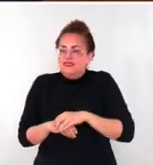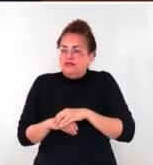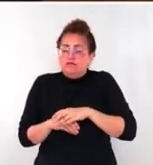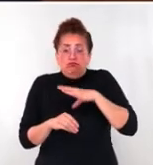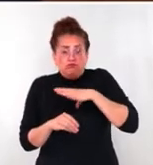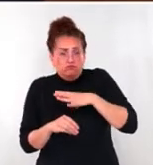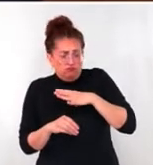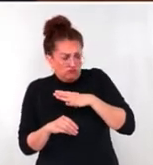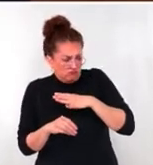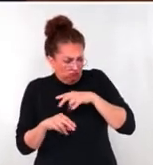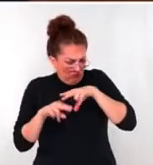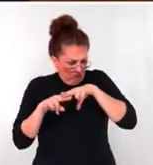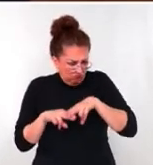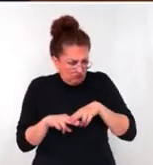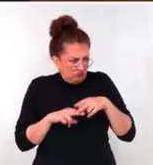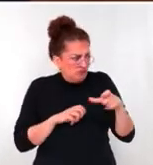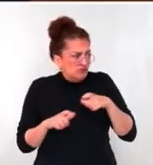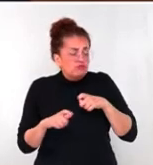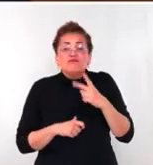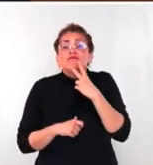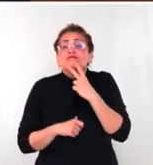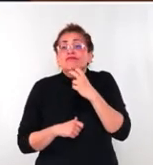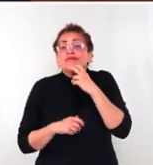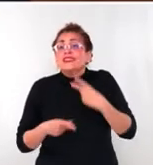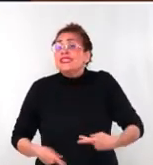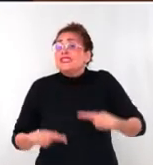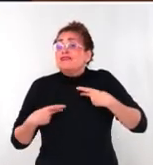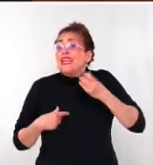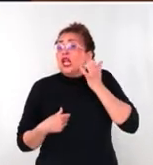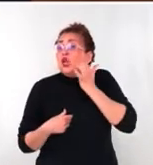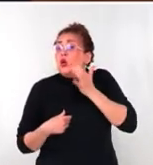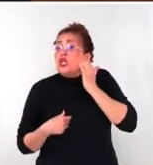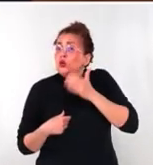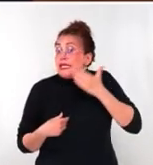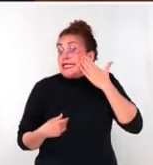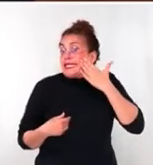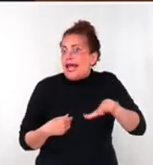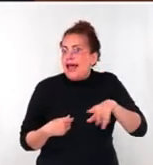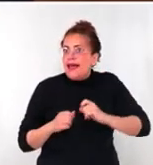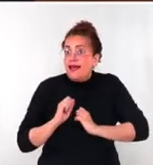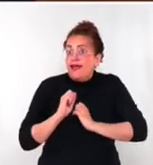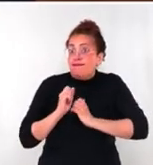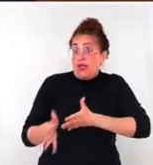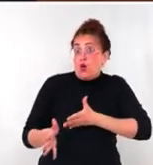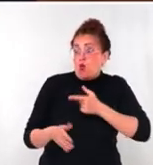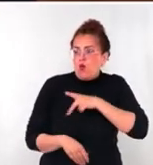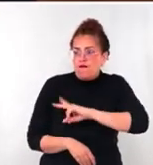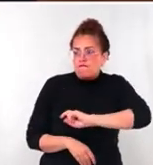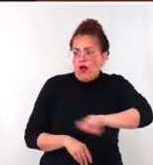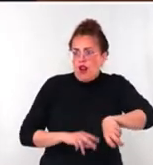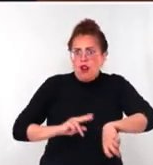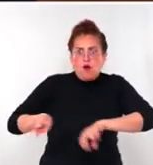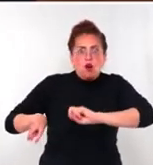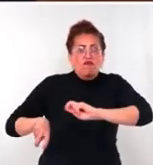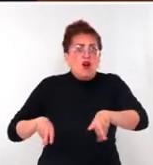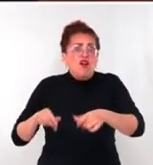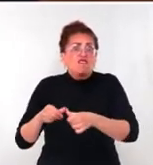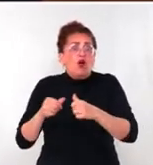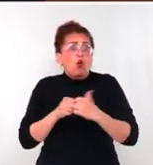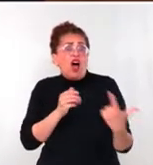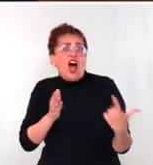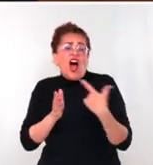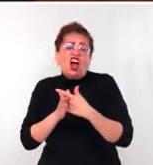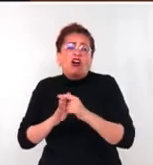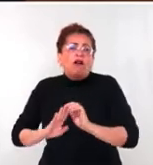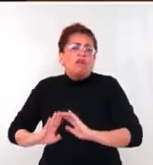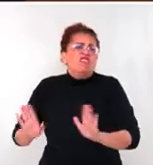touche nos concitoyens au quotidien, c'est les vols de vélos. Ça fait reculer la pratique du vélo, puisque chaque personne qui se fait